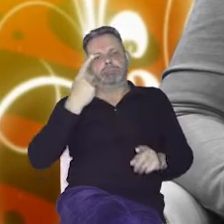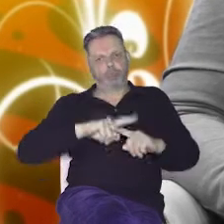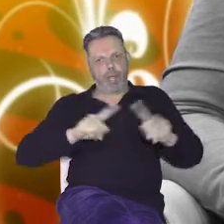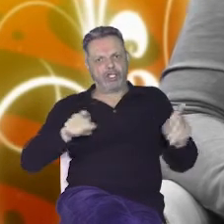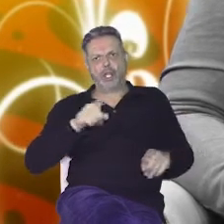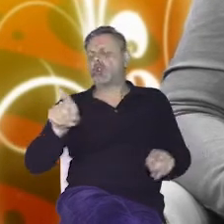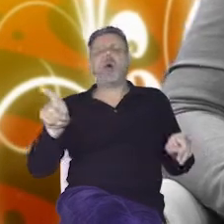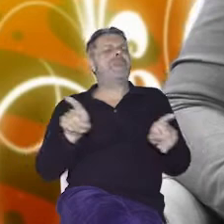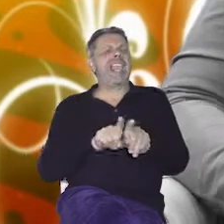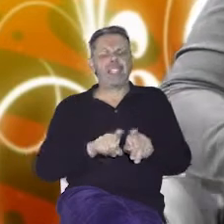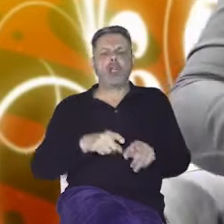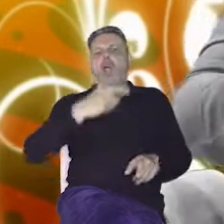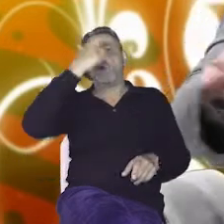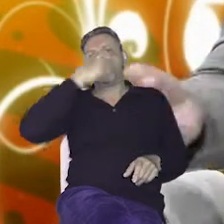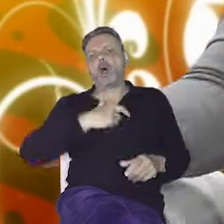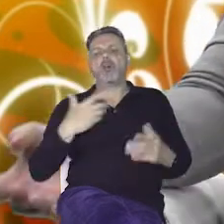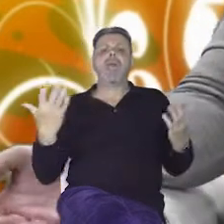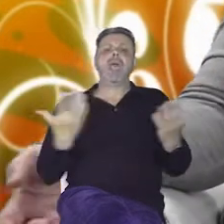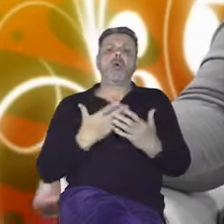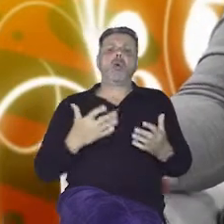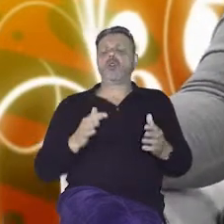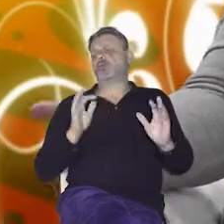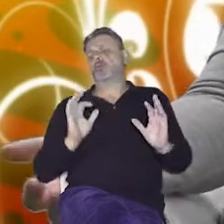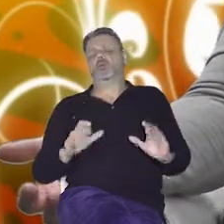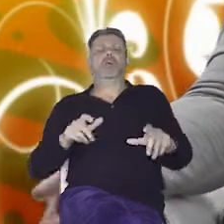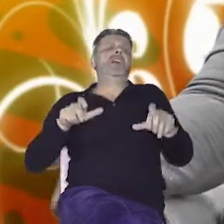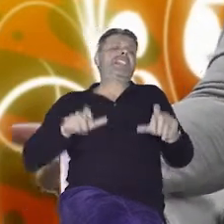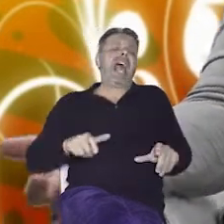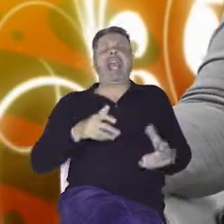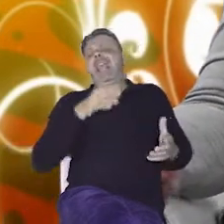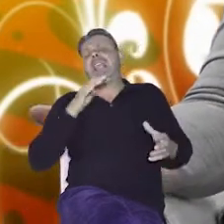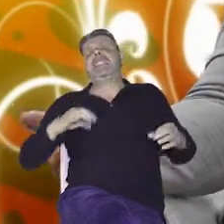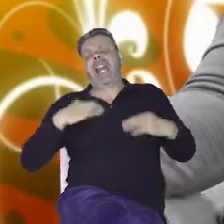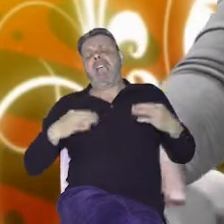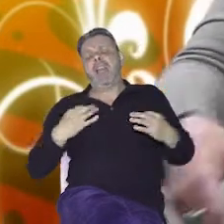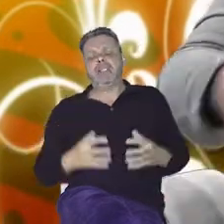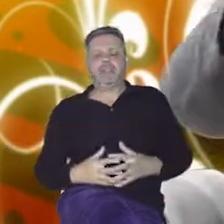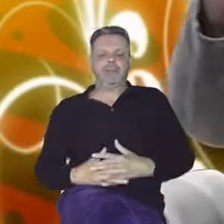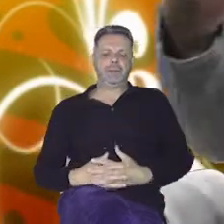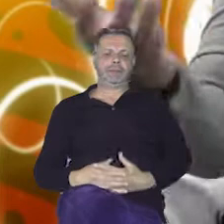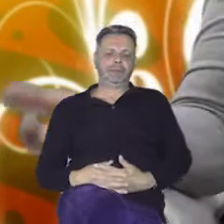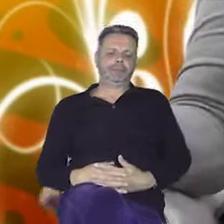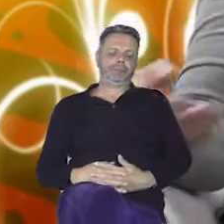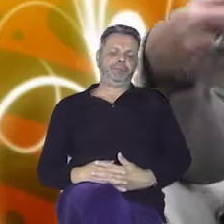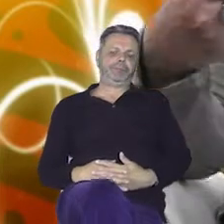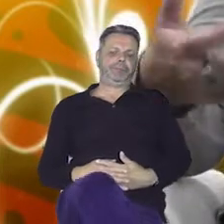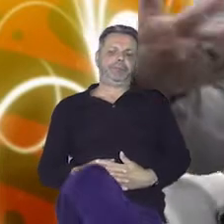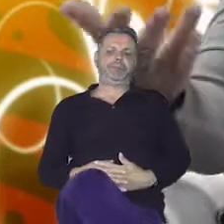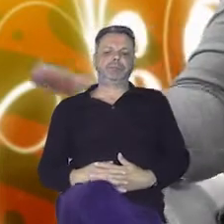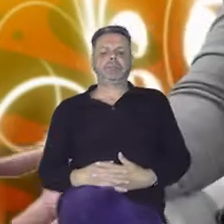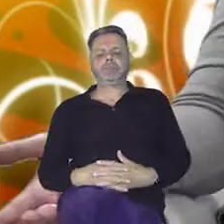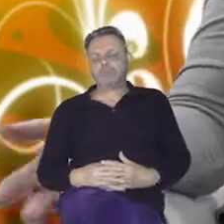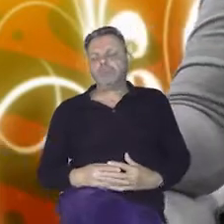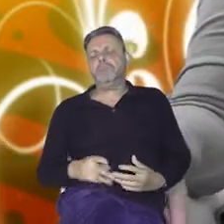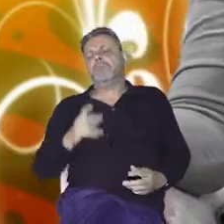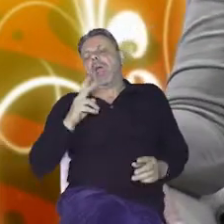isto koji za osobe koje su normalne, starije. Ne normalne, pardon, starije, ali starije, čak i malo boležljive, ali boležljive, ali koje u